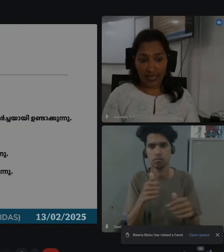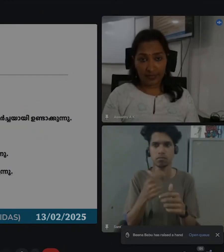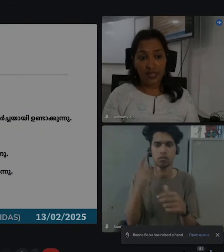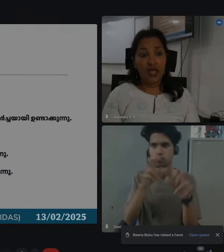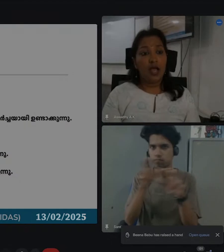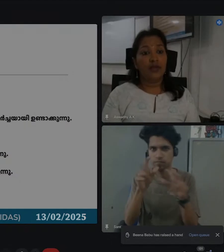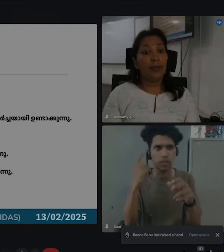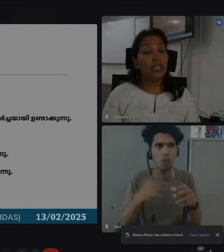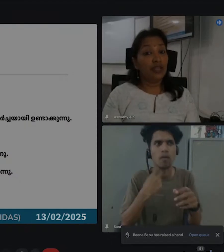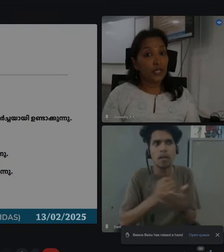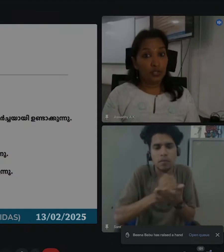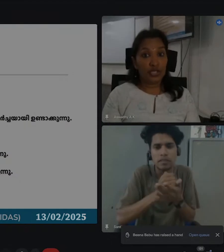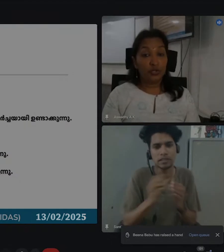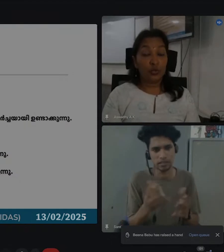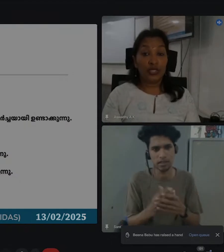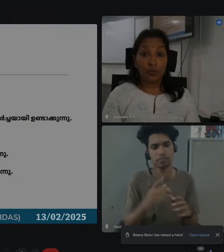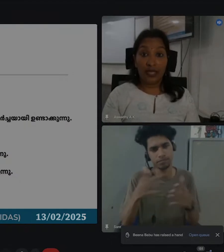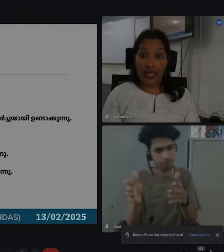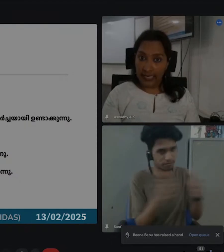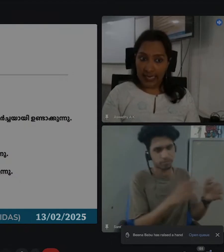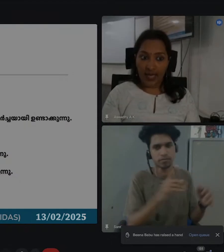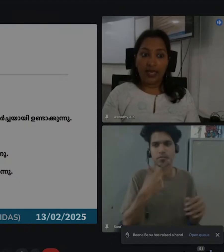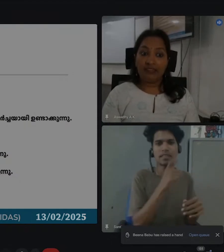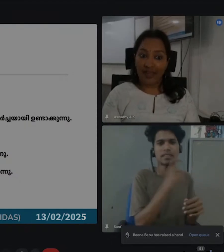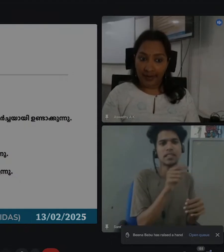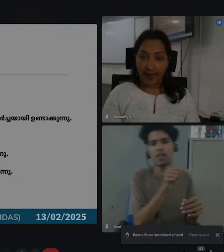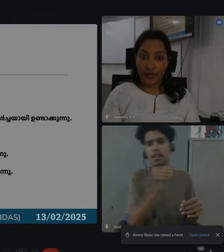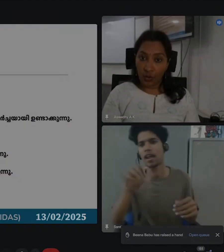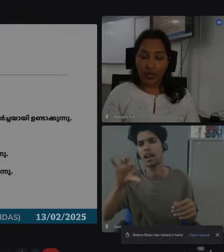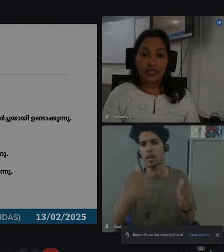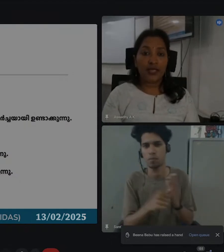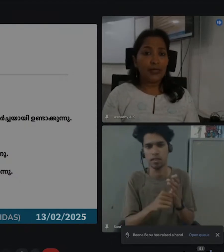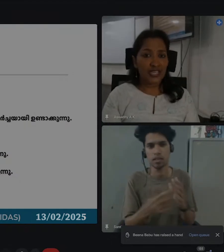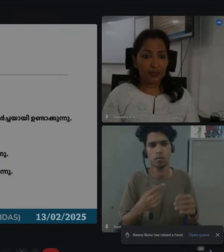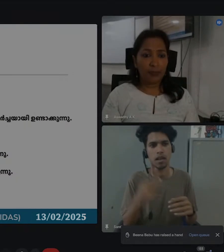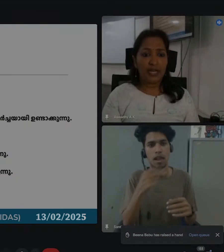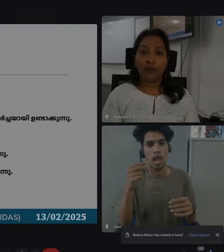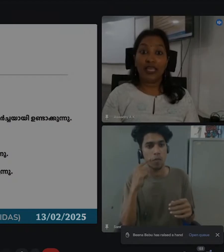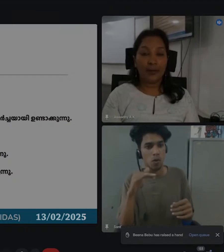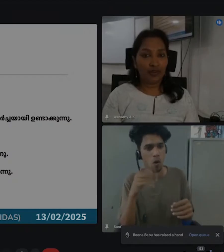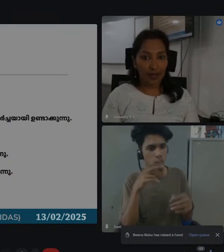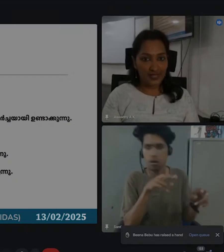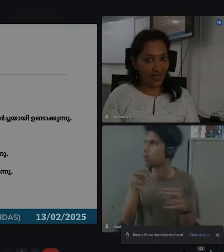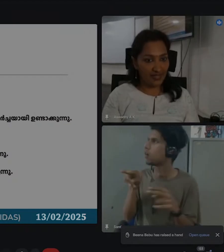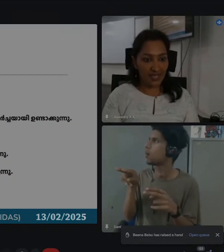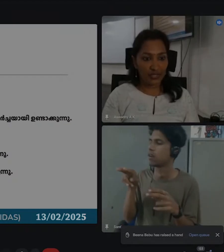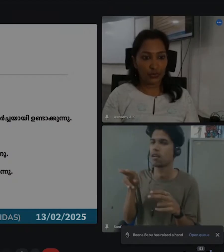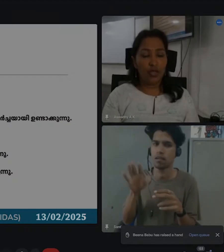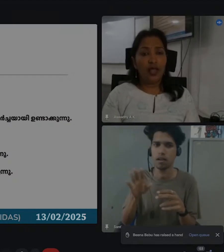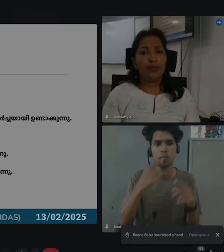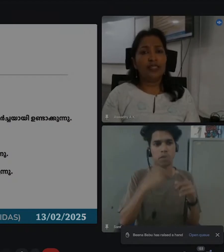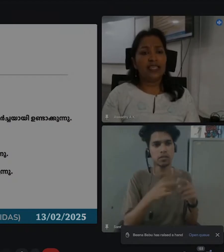വരെയുള്ള പ്രായത്തിൽ അവർ പേര് വിളിക്കുമ്പോൾ തിരിഞ്ഞു നോക്കുന്നു. അതുപോലെ ഇല്ല, അല്ലെങ്കിൽ വേണ്ട, നോ എന്നെല്ലാം നമ്മൾ ശക്തമായി പറയുമ്പോൾ അതെല്ലാം അവർക്ക് മനസ്സിലാക്കാൻ